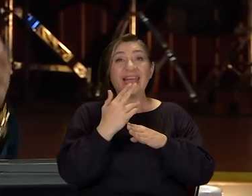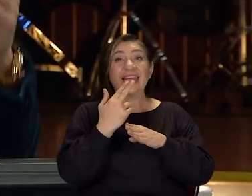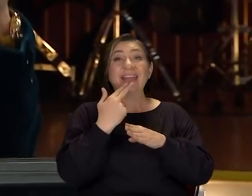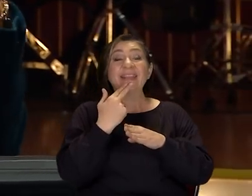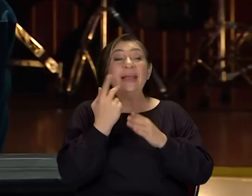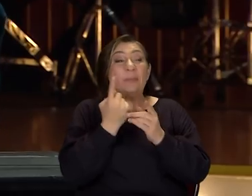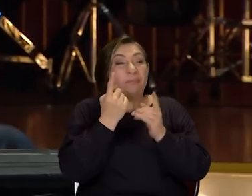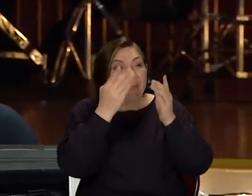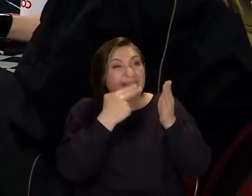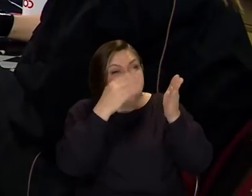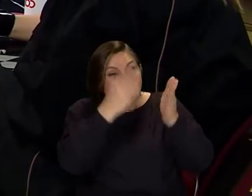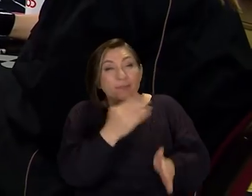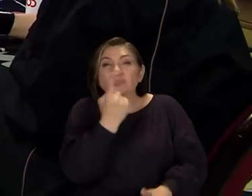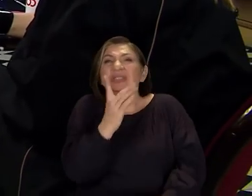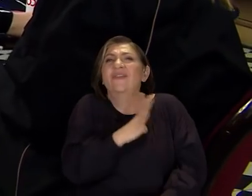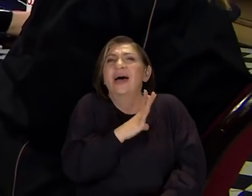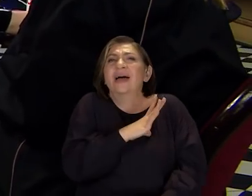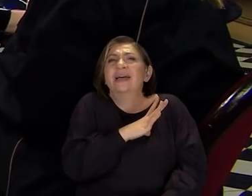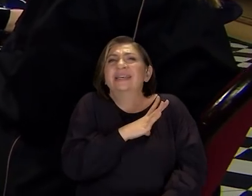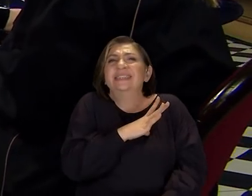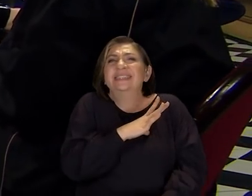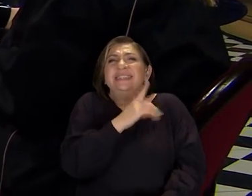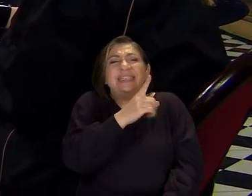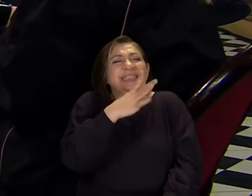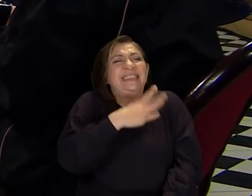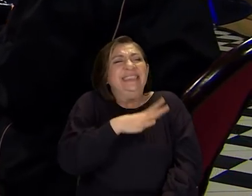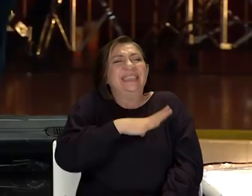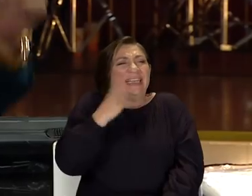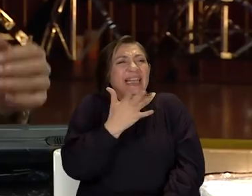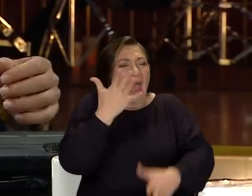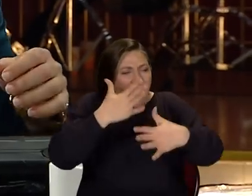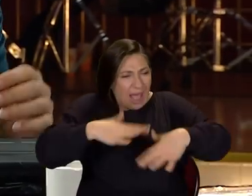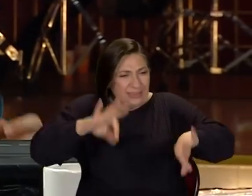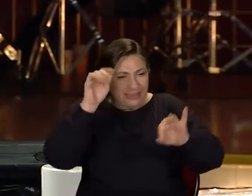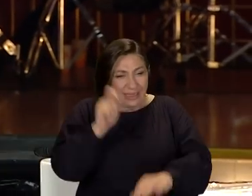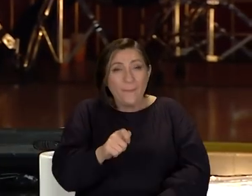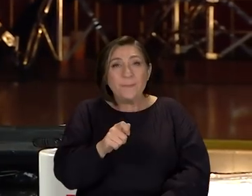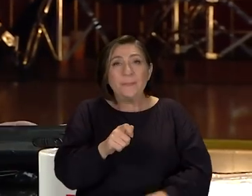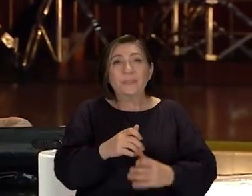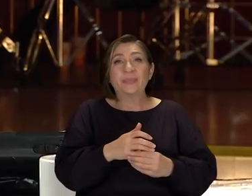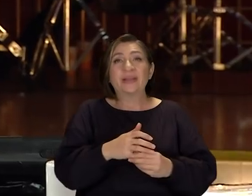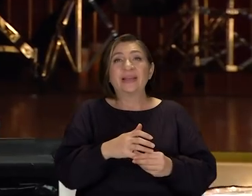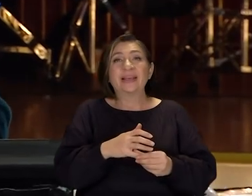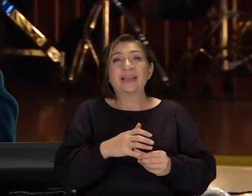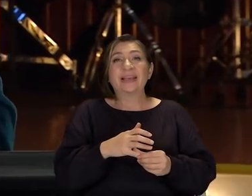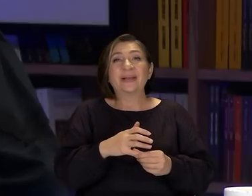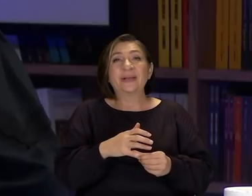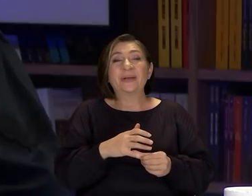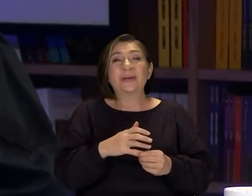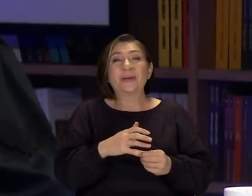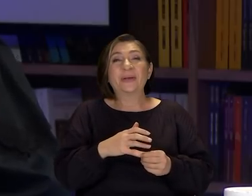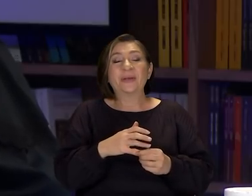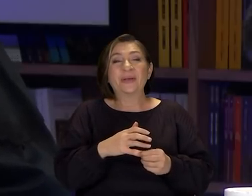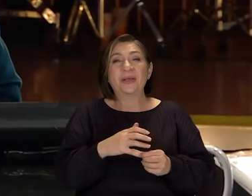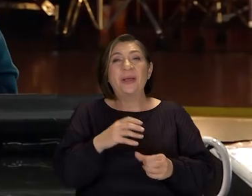olmuyor. Bir şey var abi. Yani seni sen istediğin kadar hazırlık yap. Çünkü biz cımbızımızla salakça geliyoruz. Salakça bir